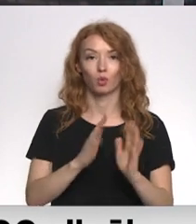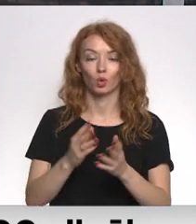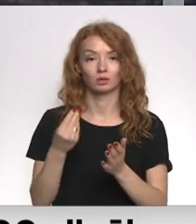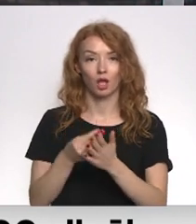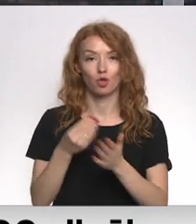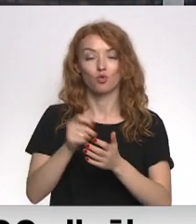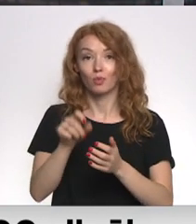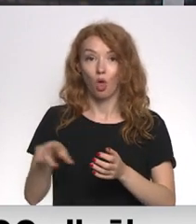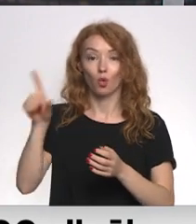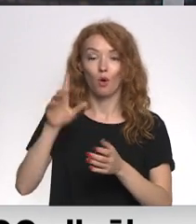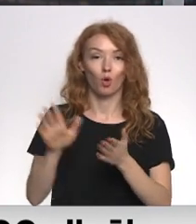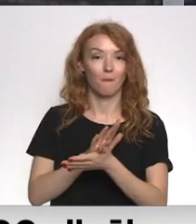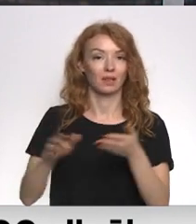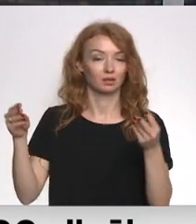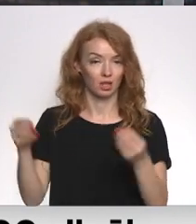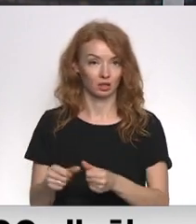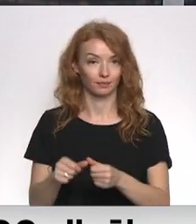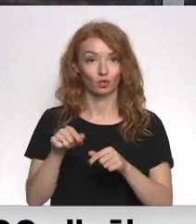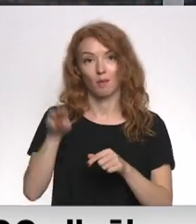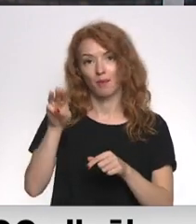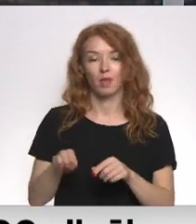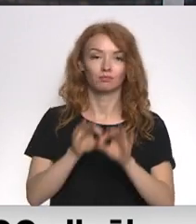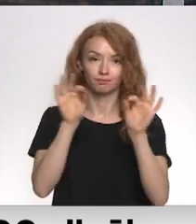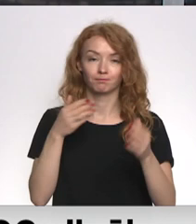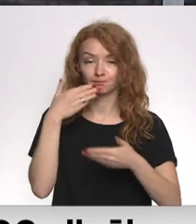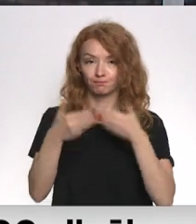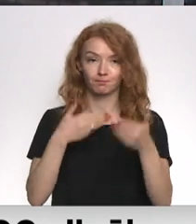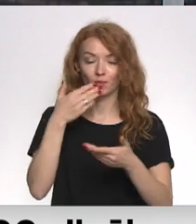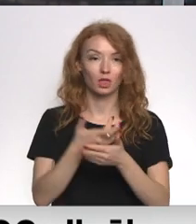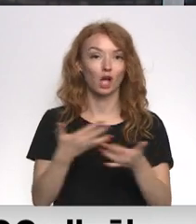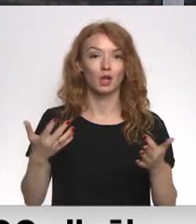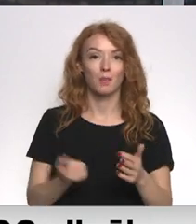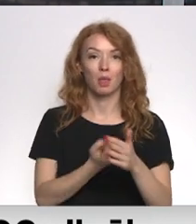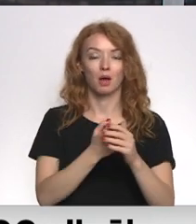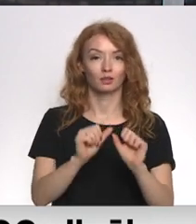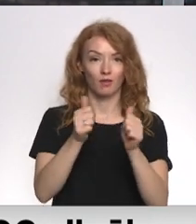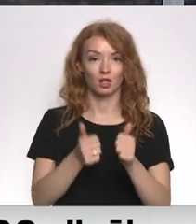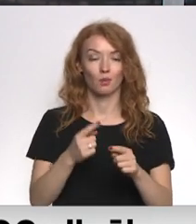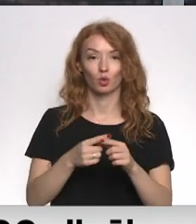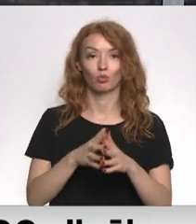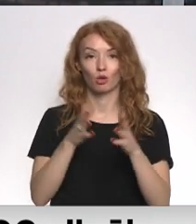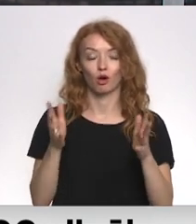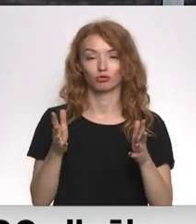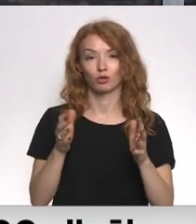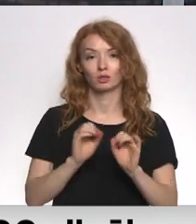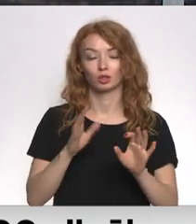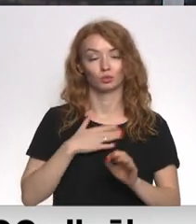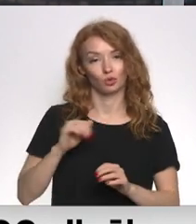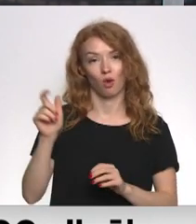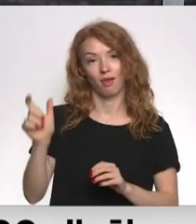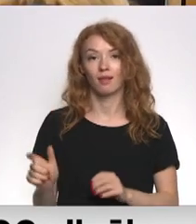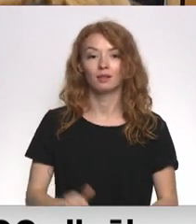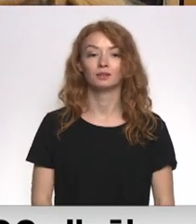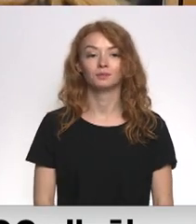pieauguma kompensēšanai. Šomēnes sākusies pieteikumu iesniegšana dažādiem atbalstu veidiem un plašāk stāsta Krišs Kairis.